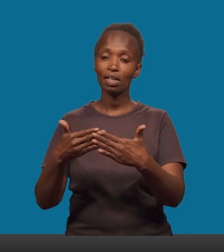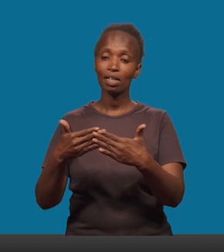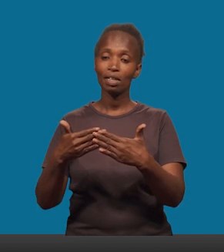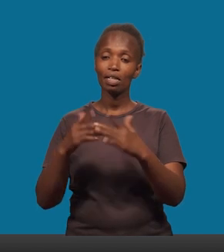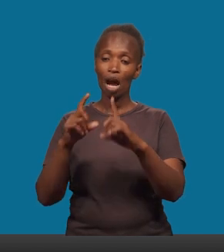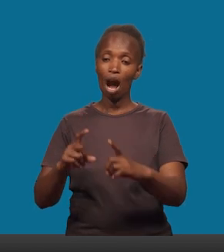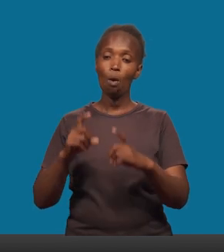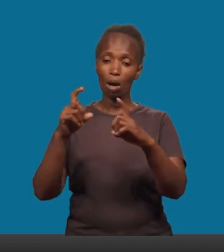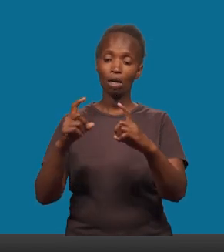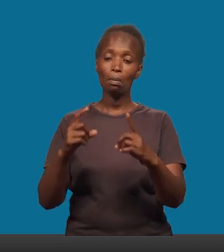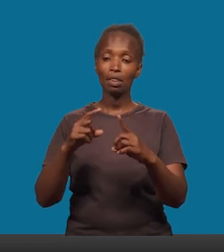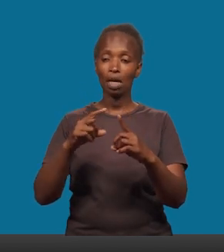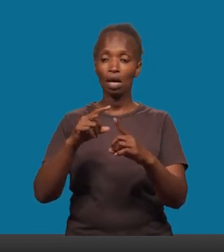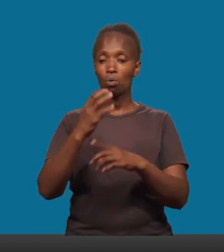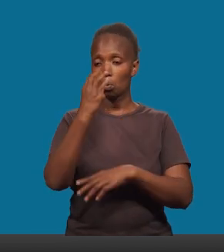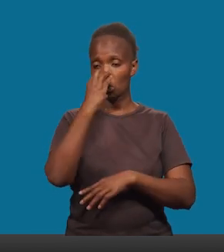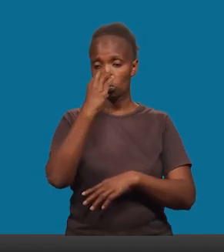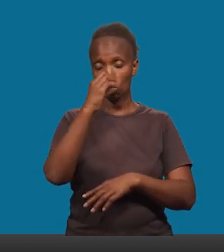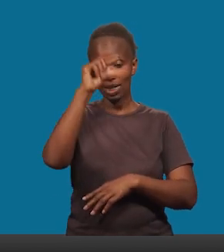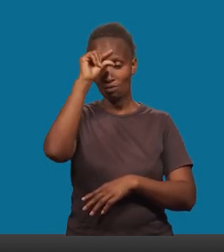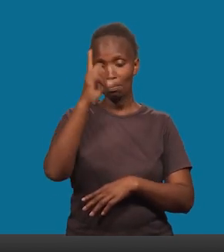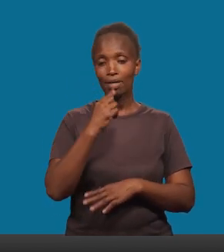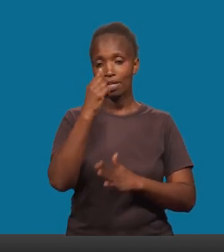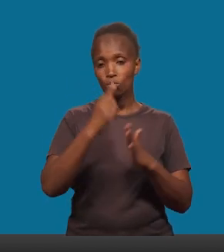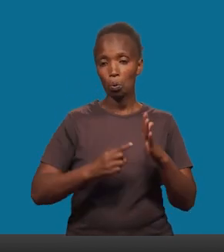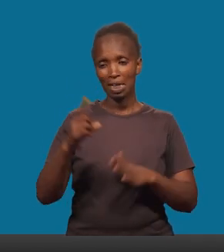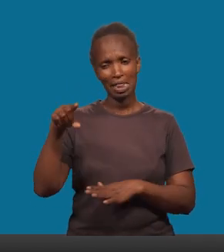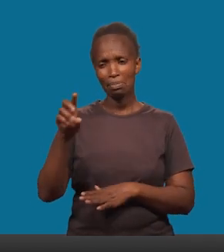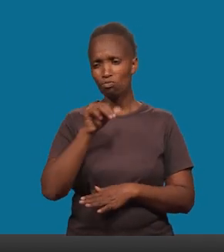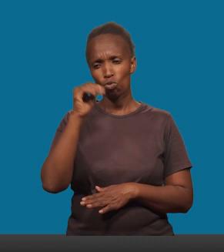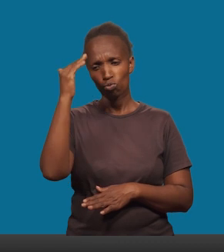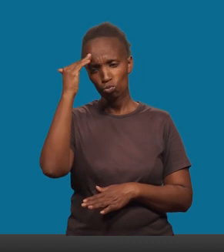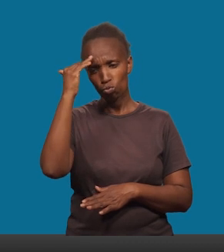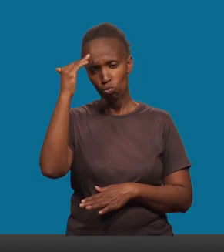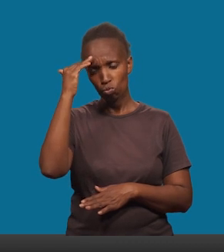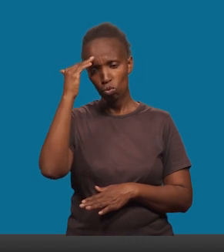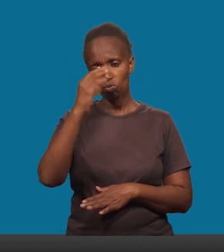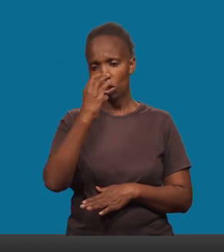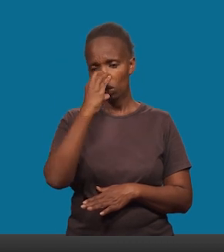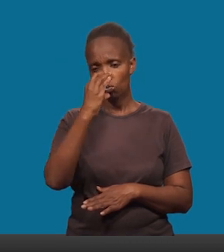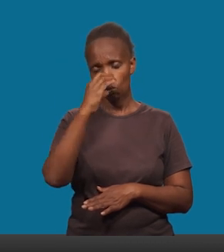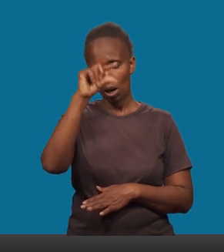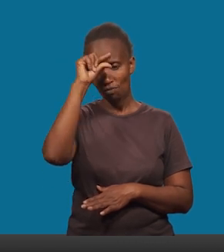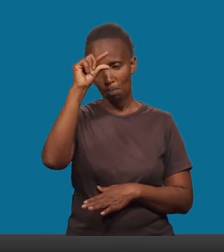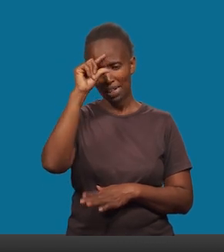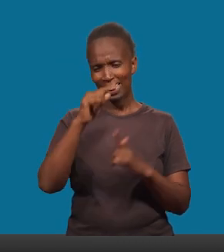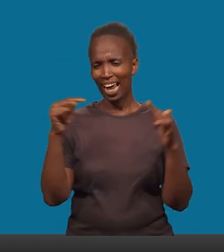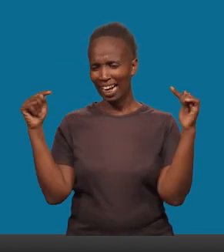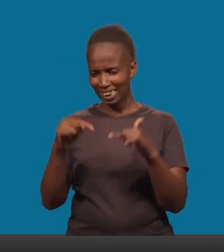na serikali ya Ruto. Hiyo ndio kitu walikuwa nasema, wakisema ati hawataki hawatambui serikali ya